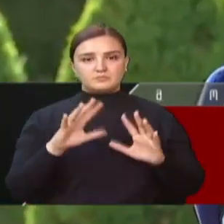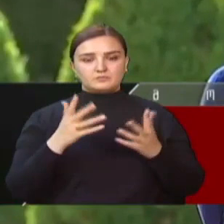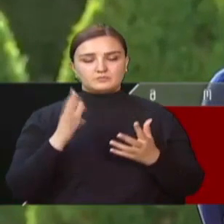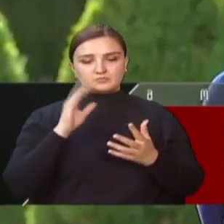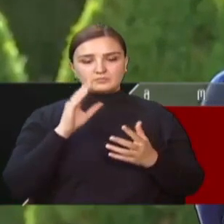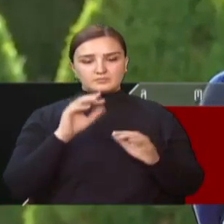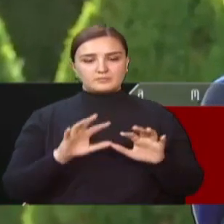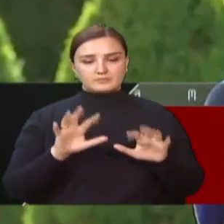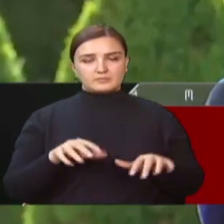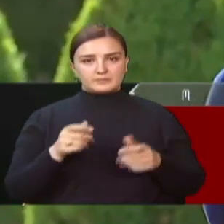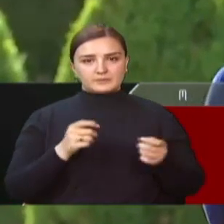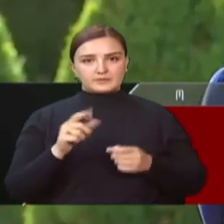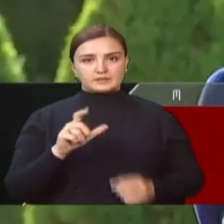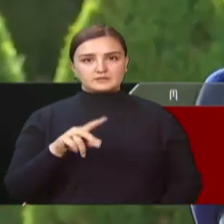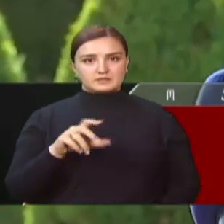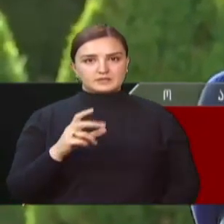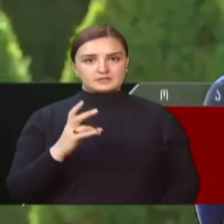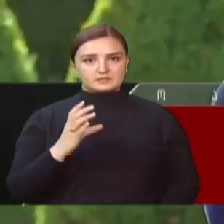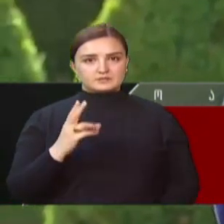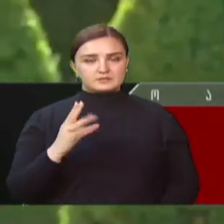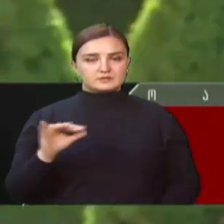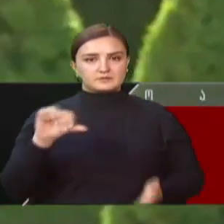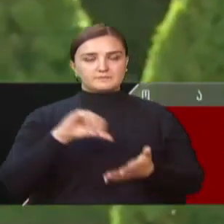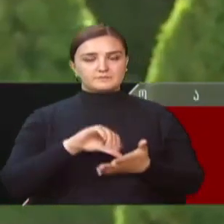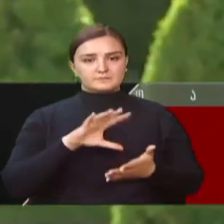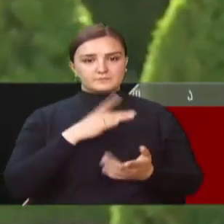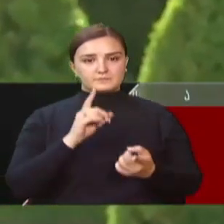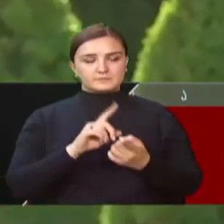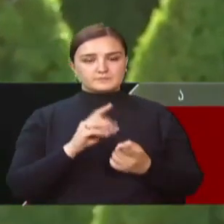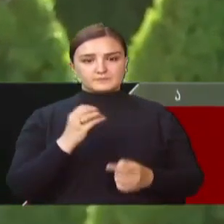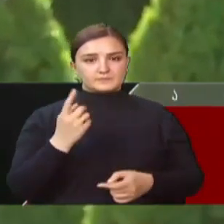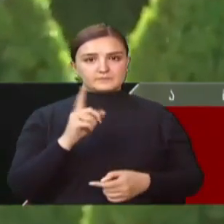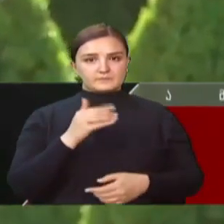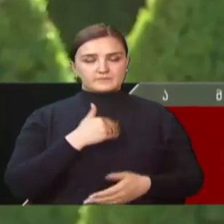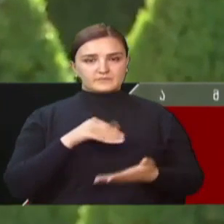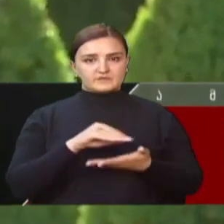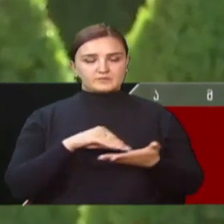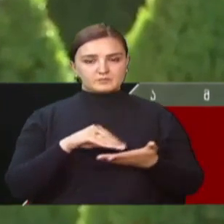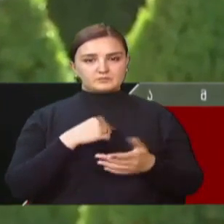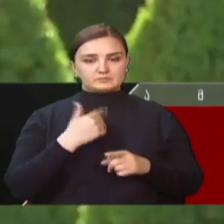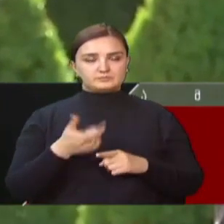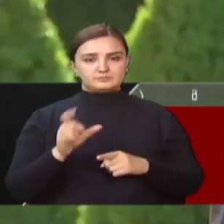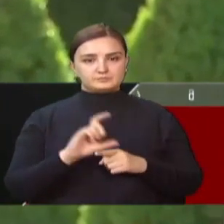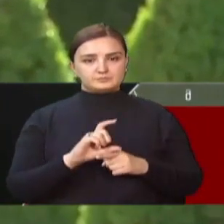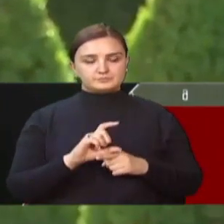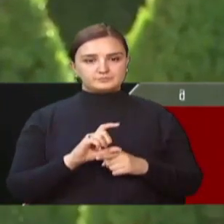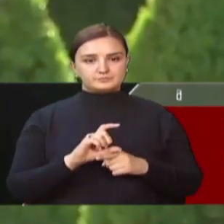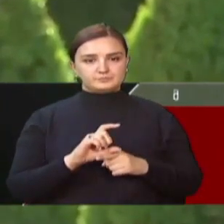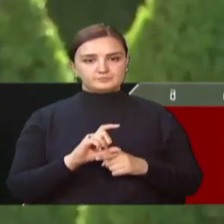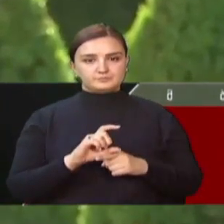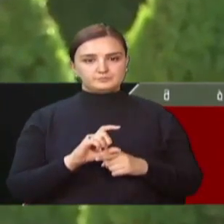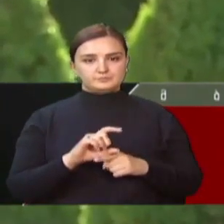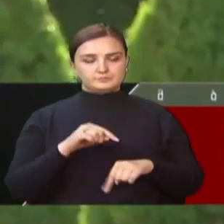Prezident Zelenski da esro. Am și eu dras. Mirti ramin de gavă meu roiseu. Medzalian. Asta e cu